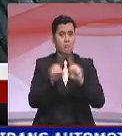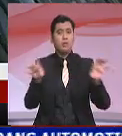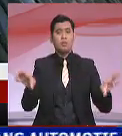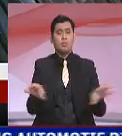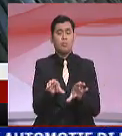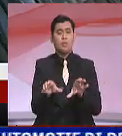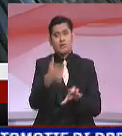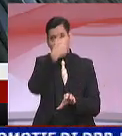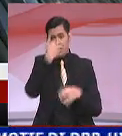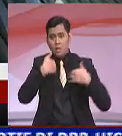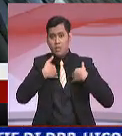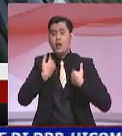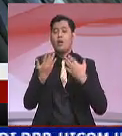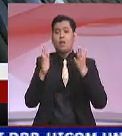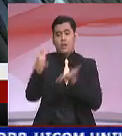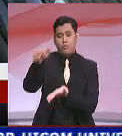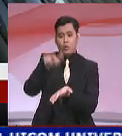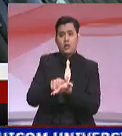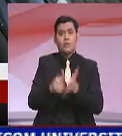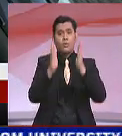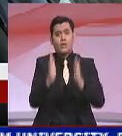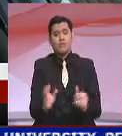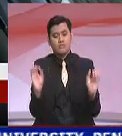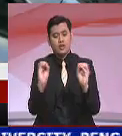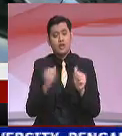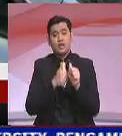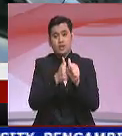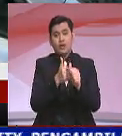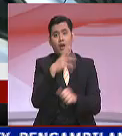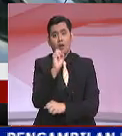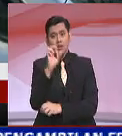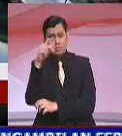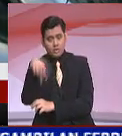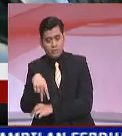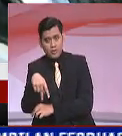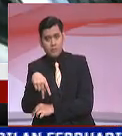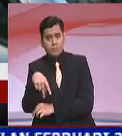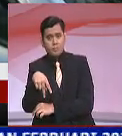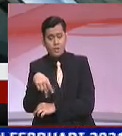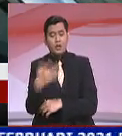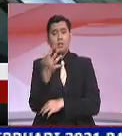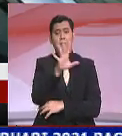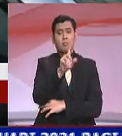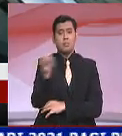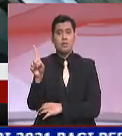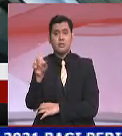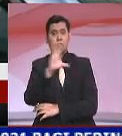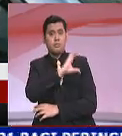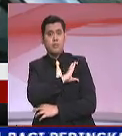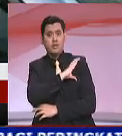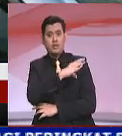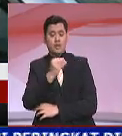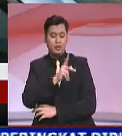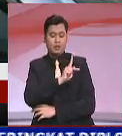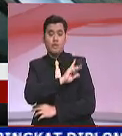laporan ketidakpatuhan SOP di lokasi berkenaan. Ia disertai 51 anggota polis diketuai Ketua